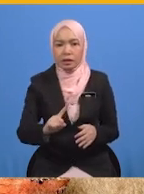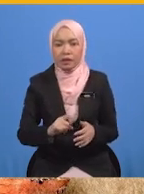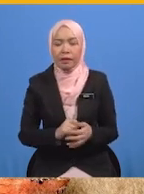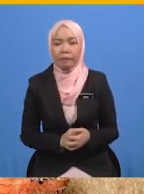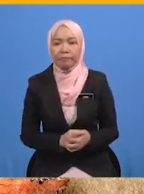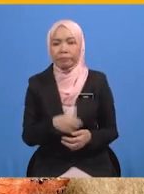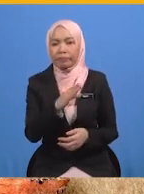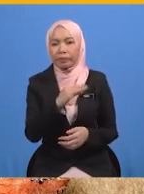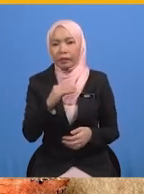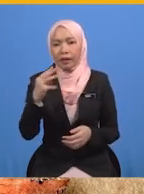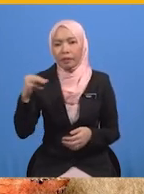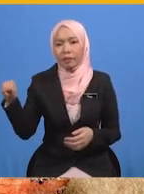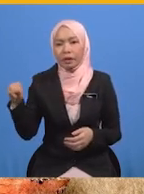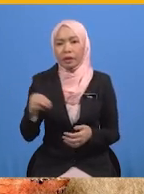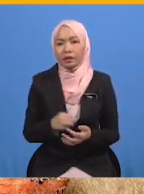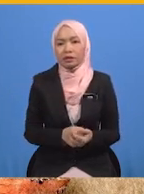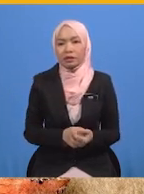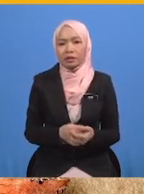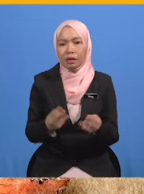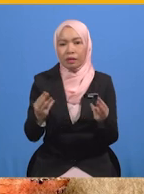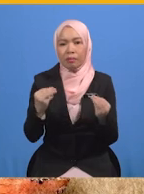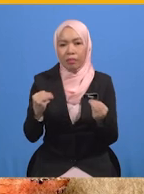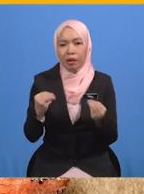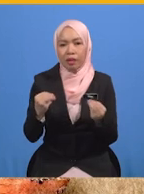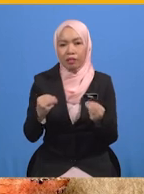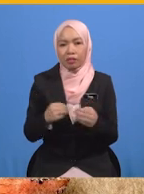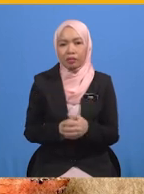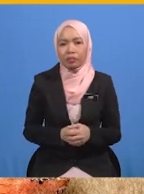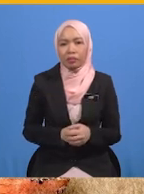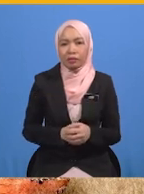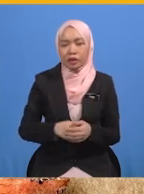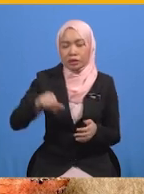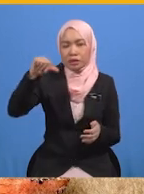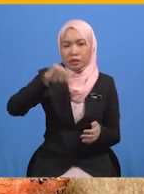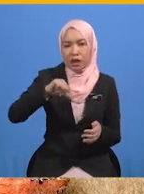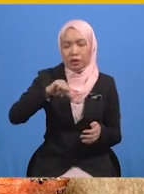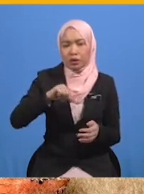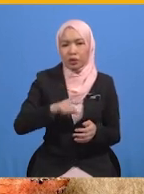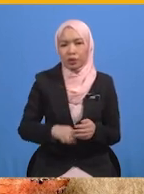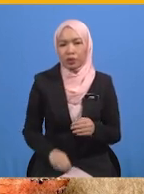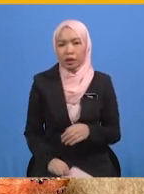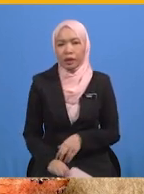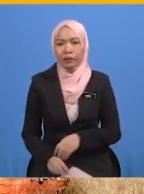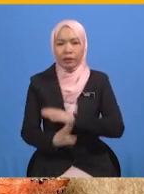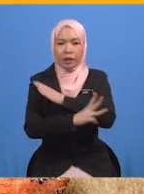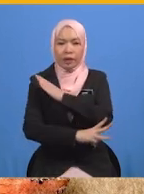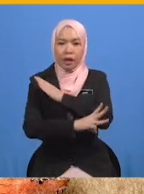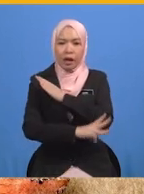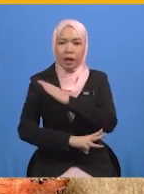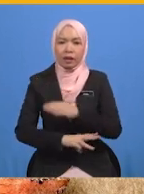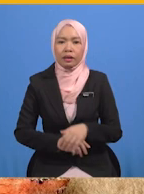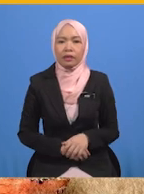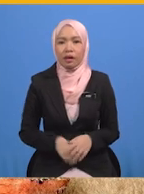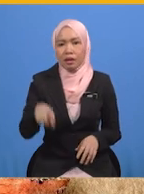Mereka juga ingin meruntuhkan Empayar Turki Uthmaniyah yang dipimpin oleh